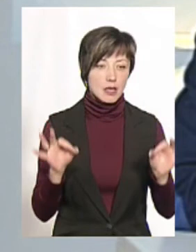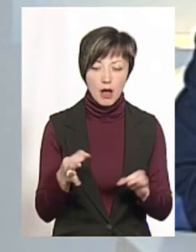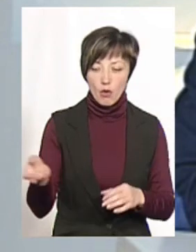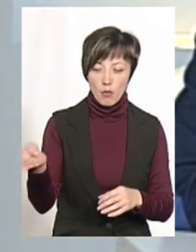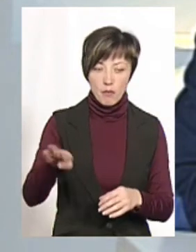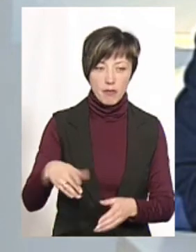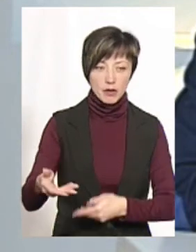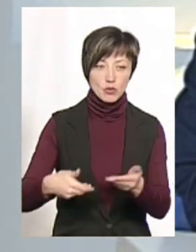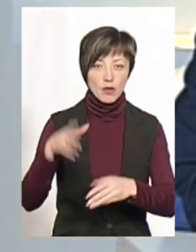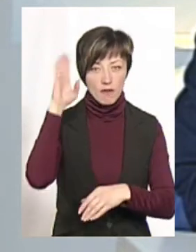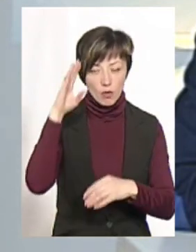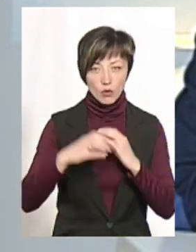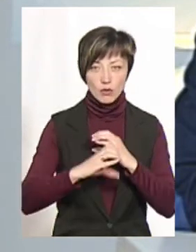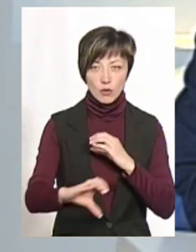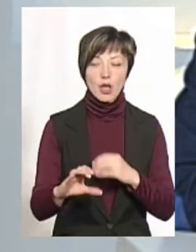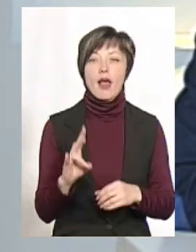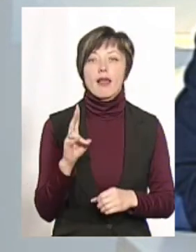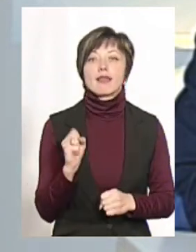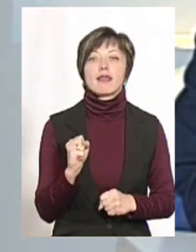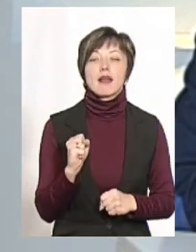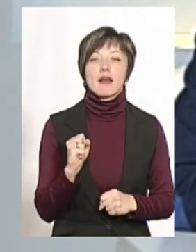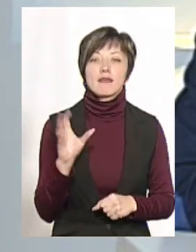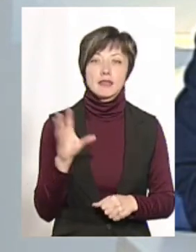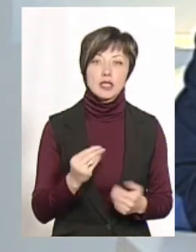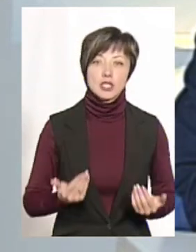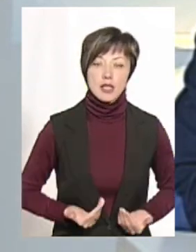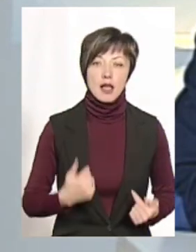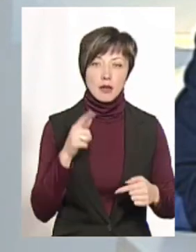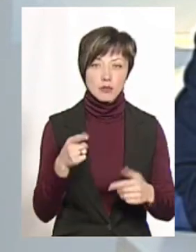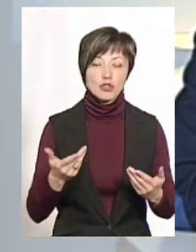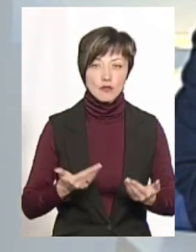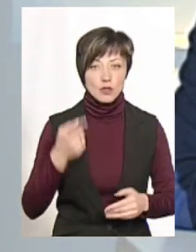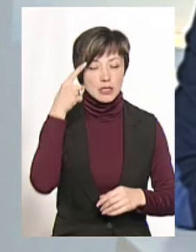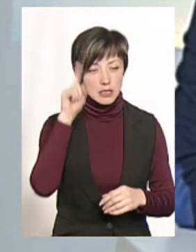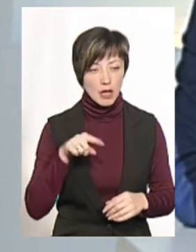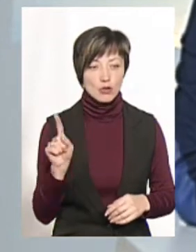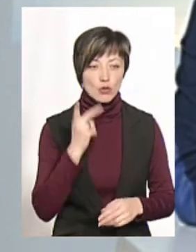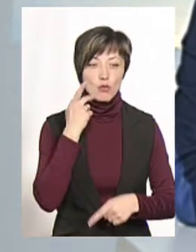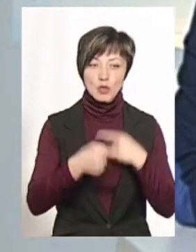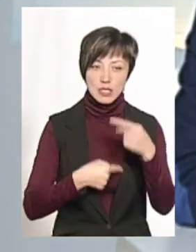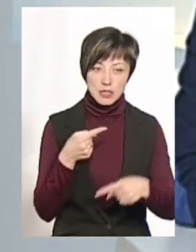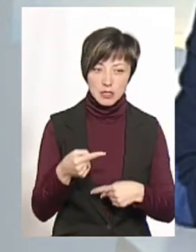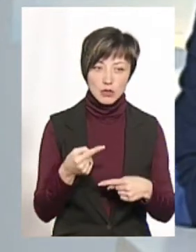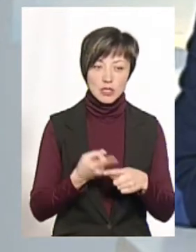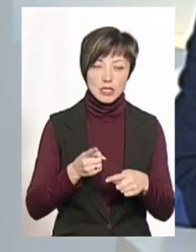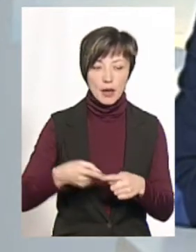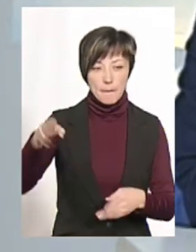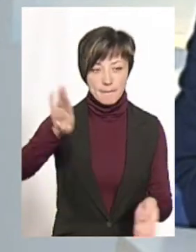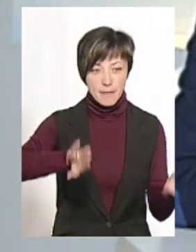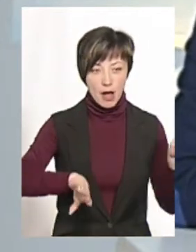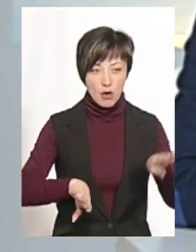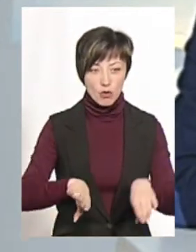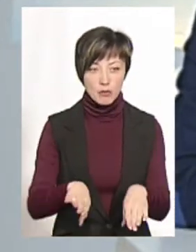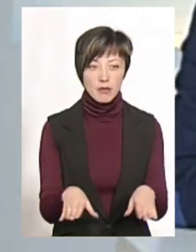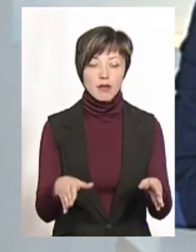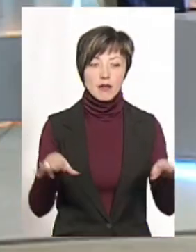бордюра і водоотвода. На все життя я там проживаю, я знаю, що постійно з цих пагорбів сходить вода,